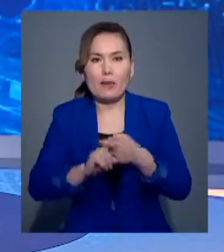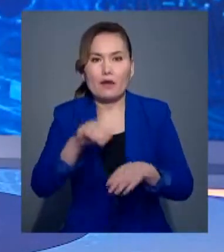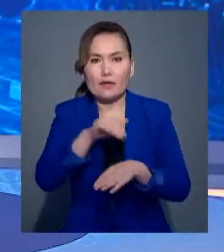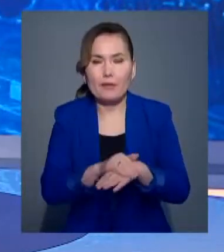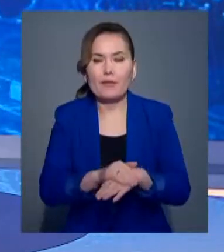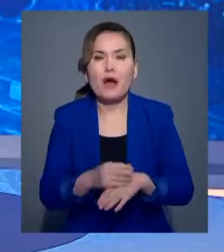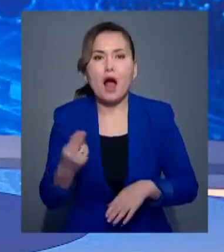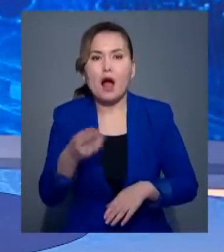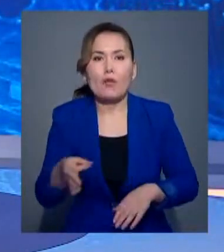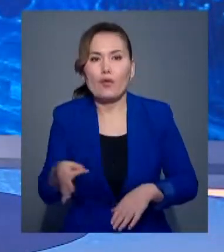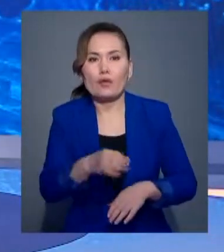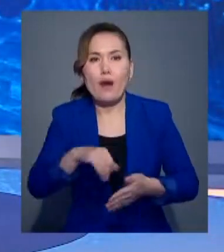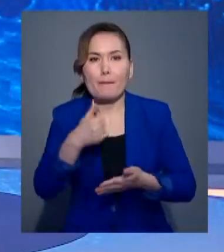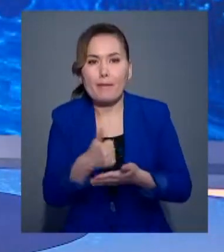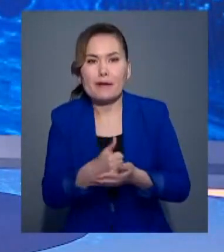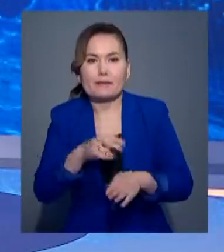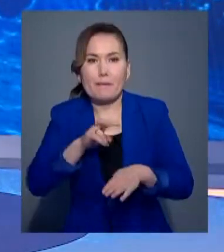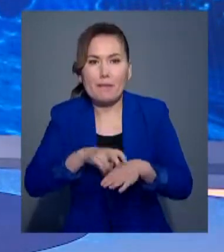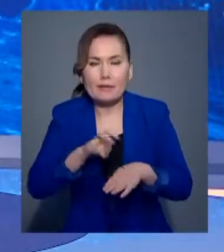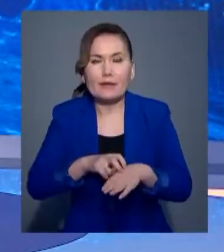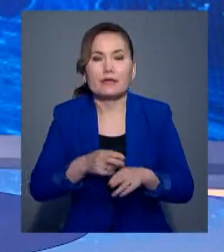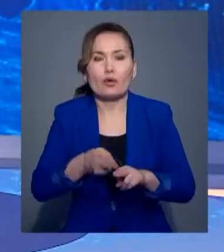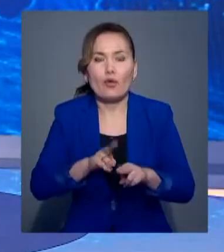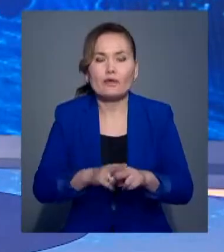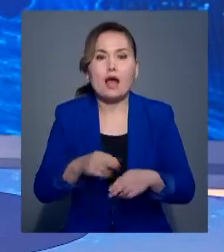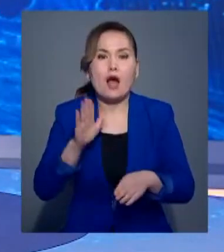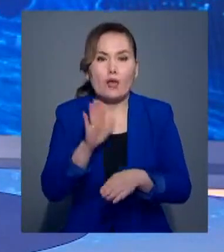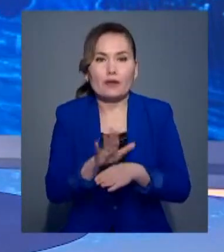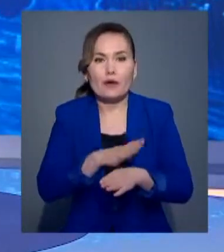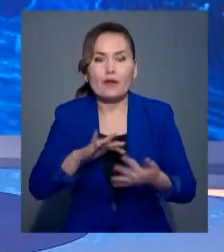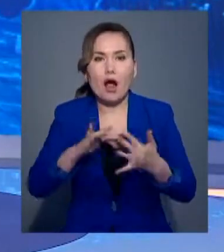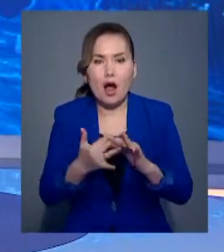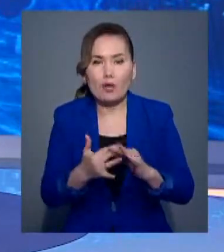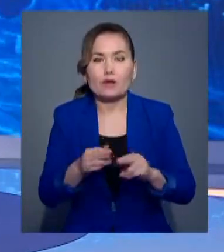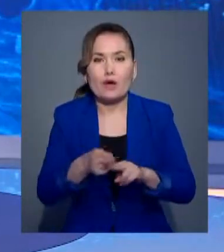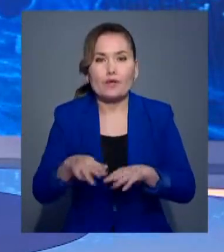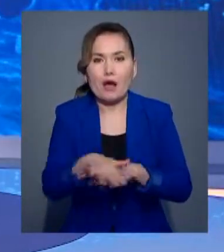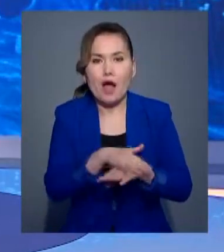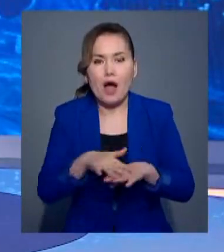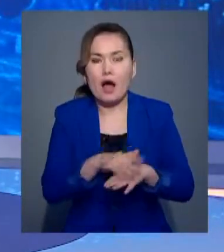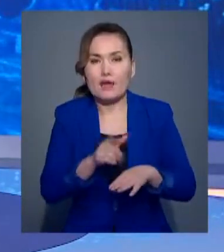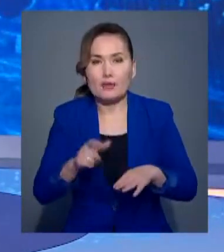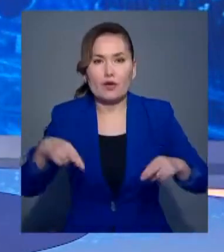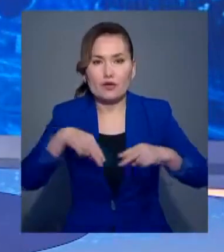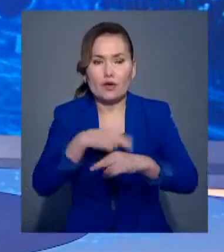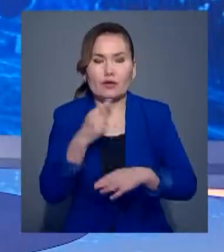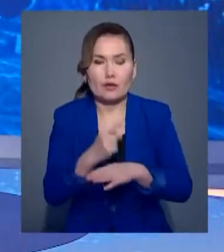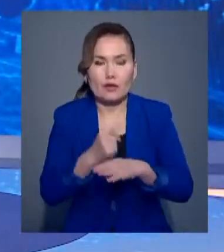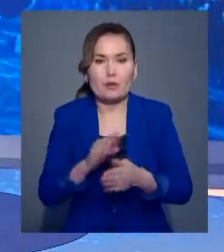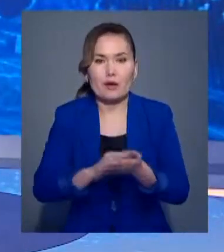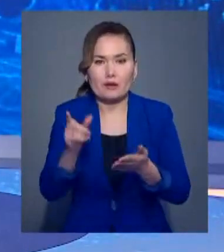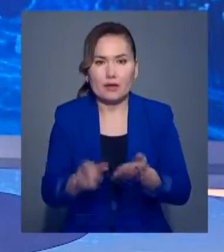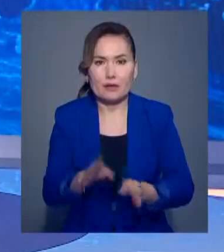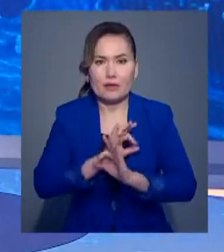Ақмола облысының бас мемлекеттік санитарлық дәрігері қаулы қабылдап ауылдағы жүріс-тұрысты шектеді. Әріптесім Риат